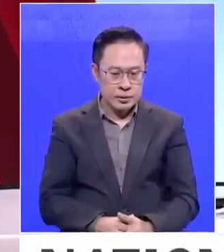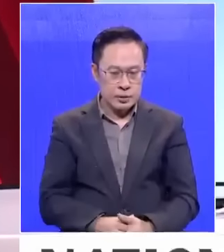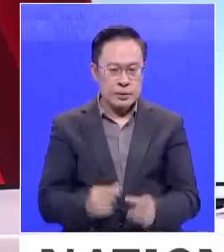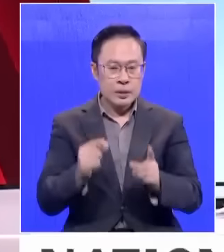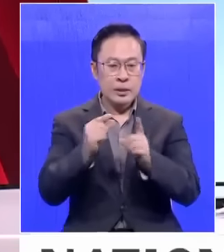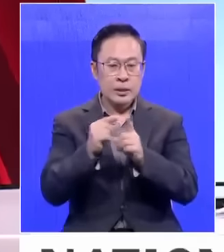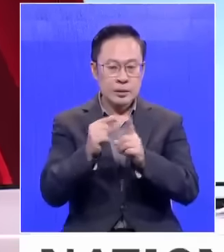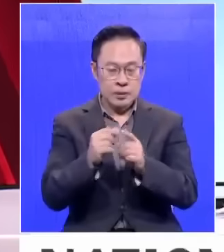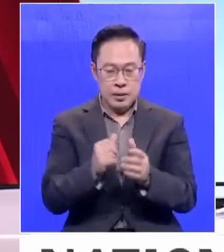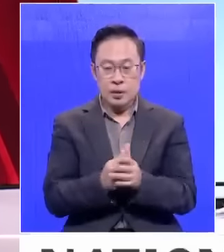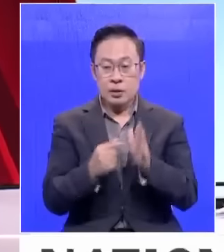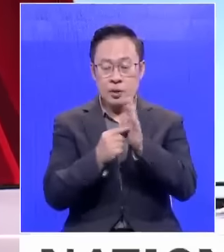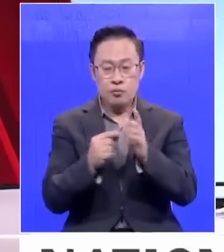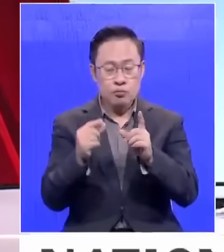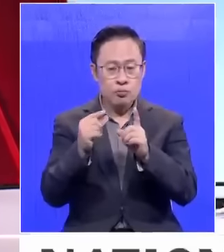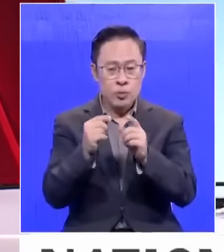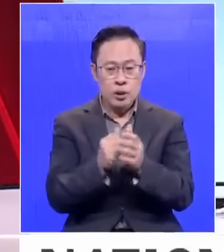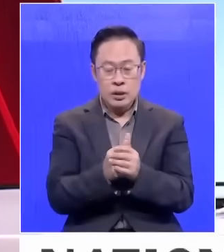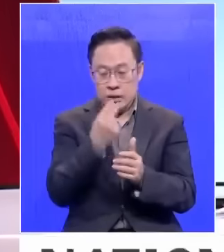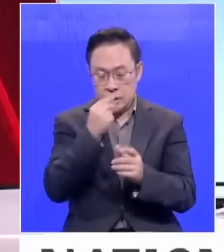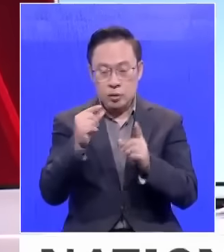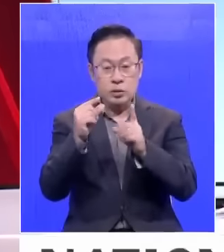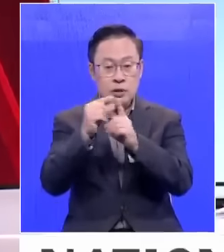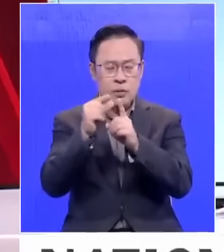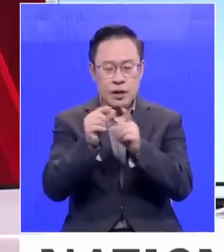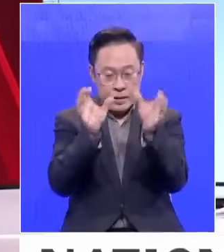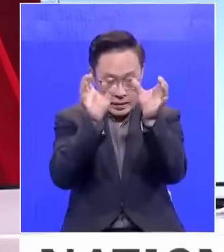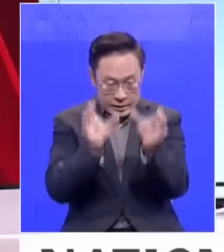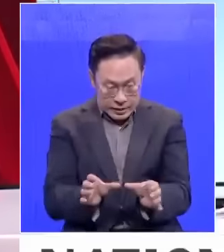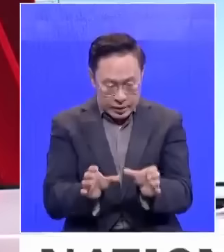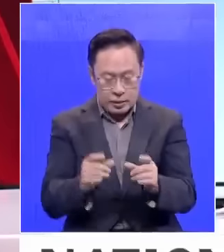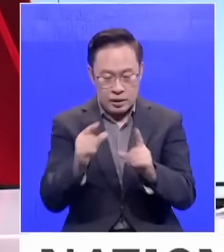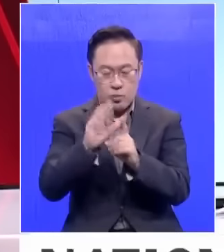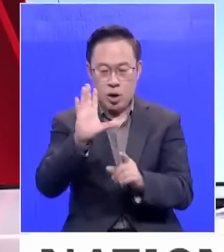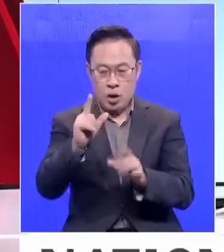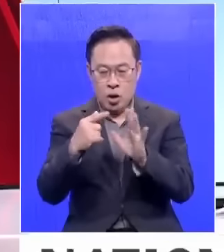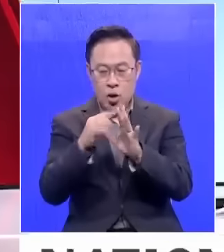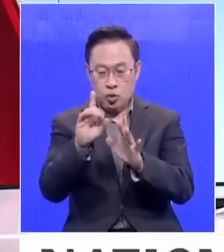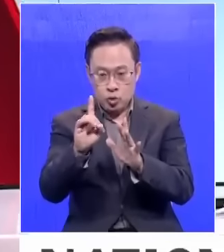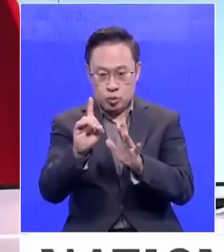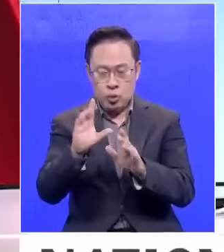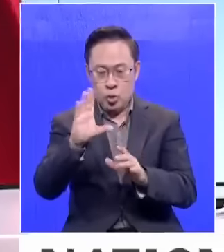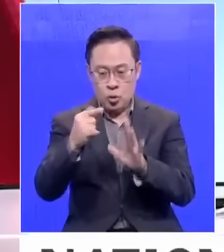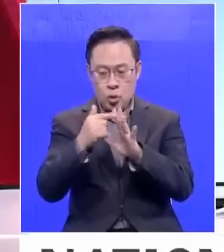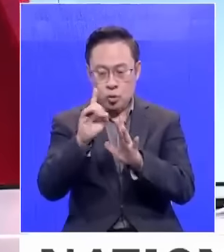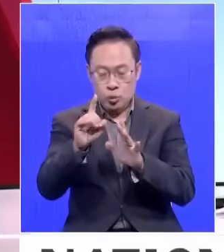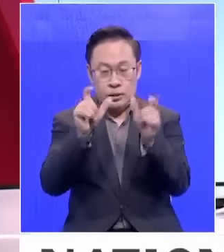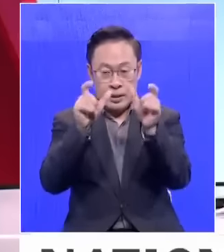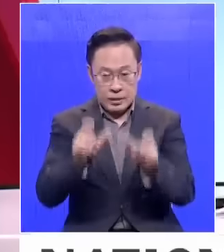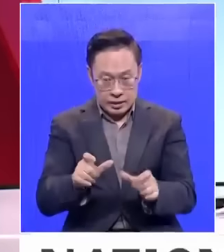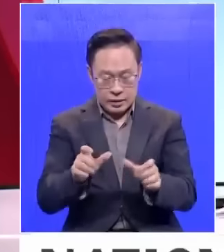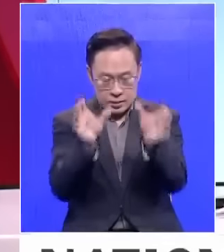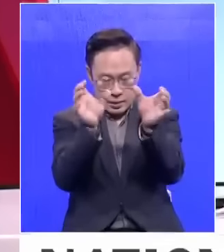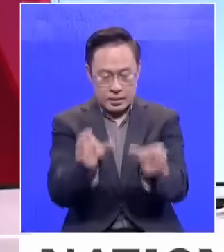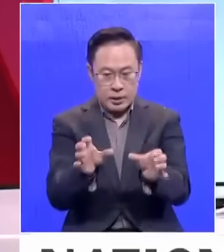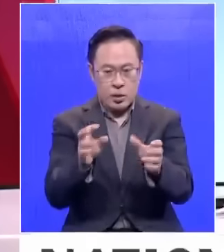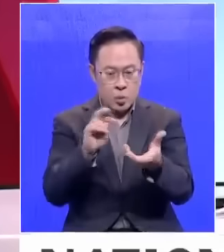กางเกงเนี่ยมันหมายถึงทั้งชุดหรือหมายถึงกางเกงเพราะปกติขายกางเกงเขาไม่ใช้คำว่าชุดกางเกงแต่ราค